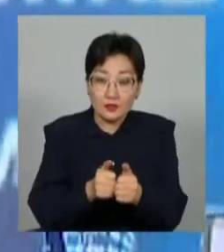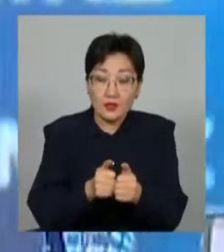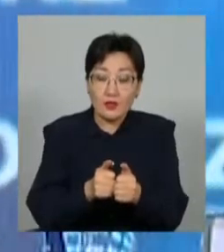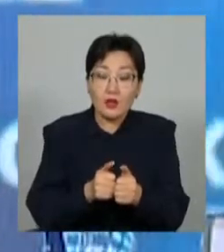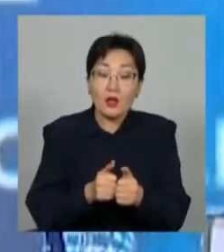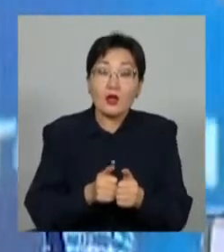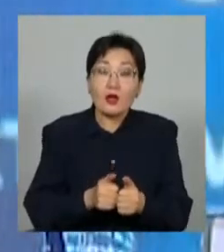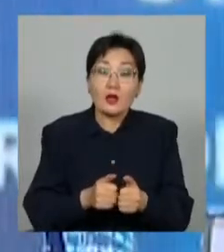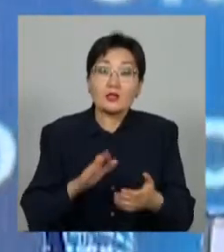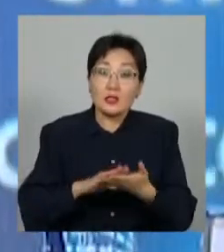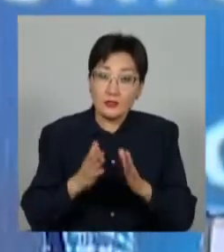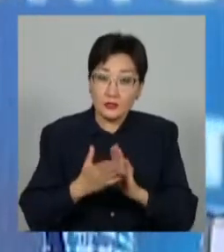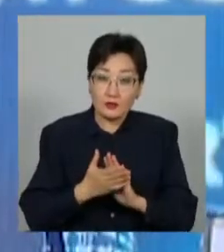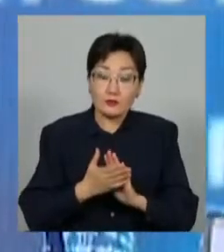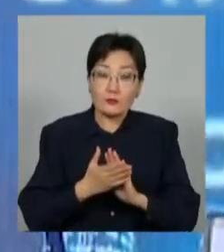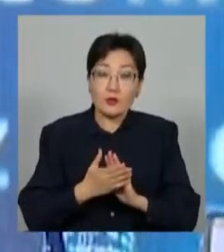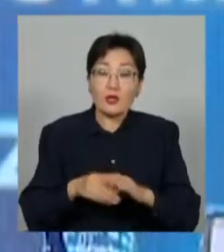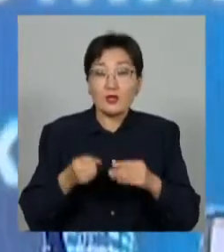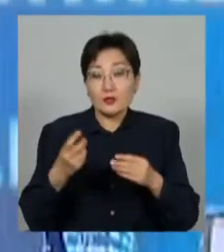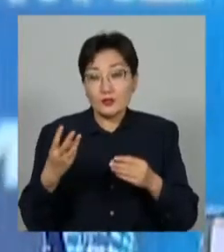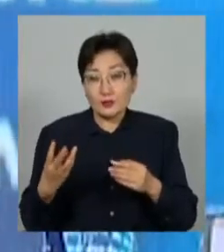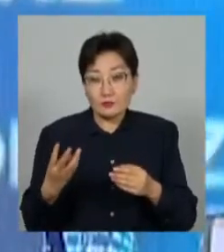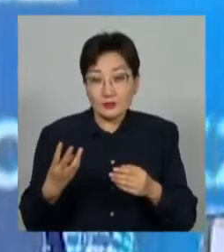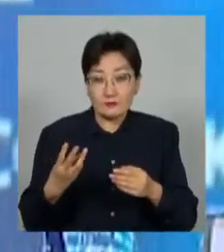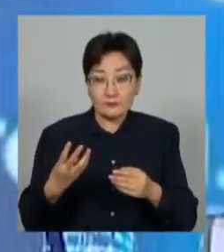барса, сондай кейбір